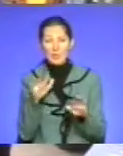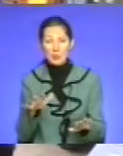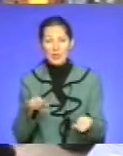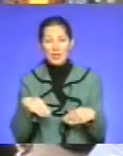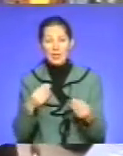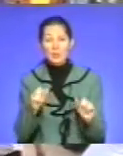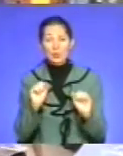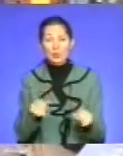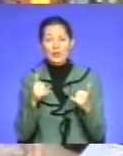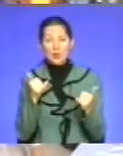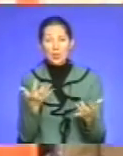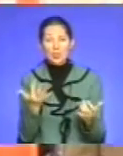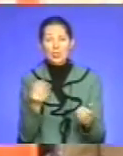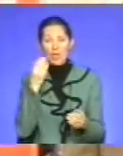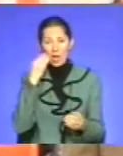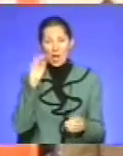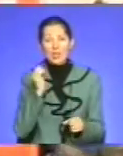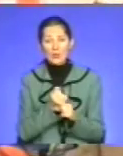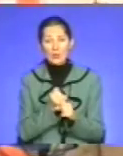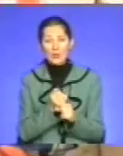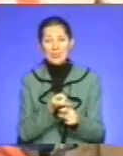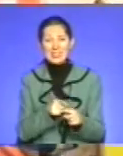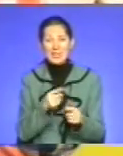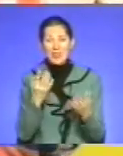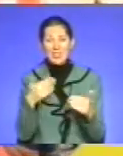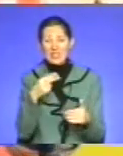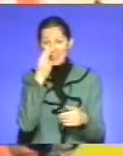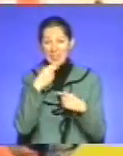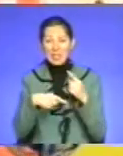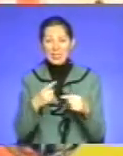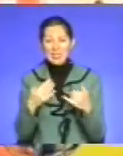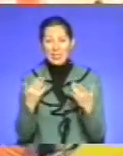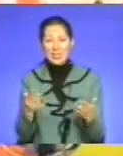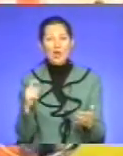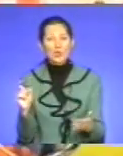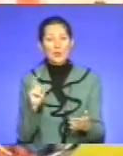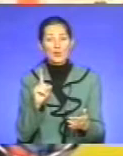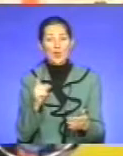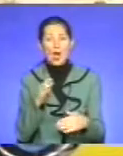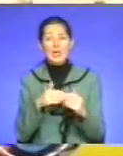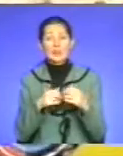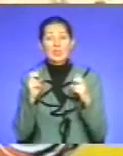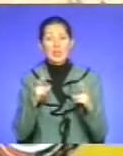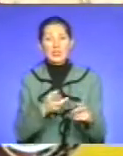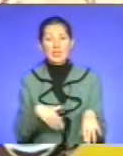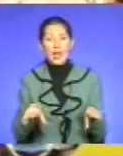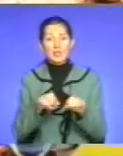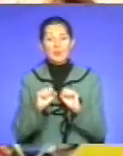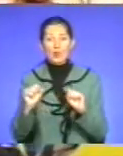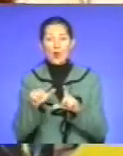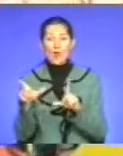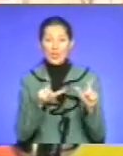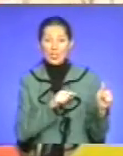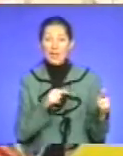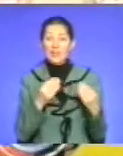можливість сьогодні ще масштабніше працювати. Це вже традиції для нашого господарства, що спеціалісти разом з керівником виїжджають на